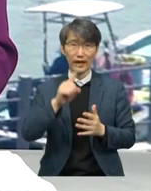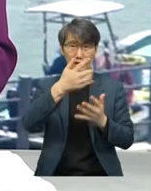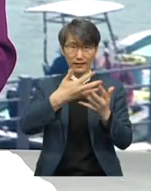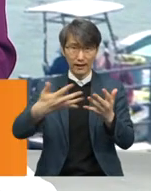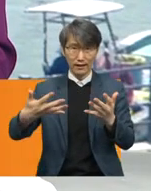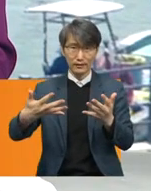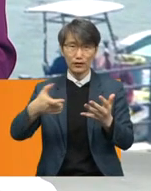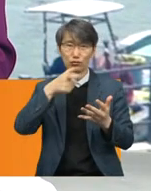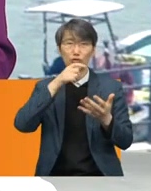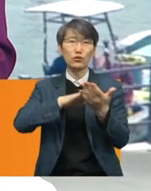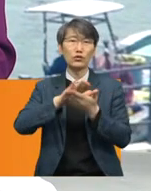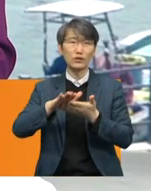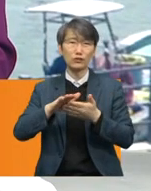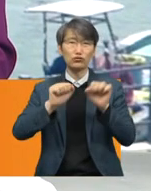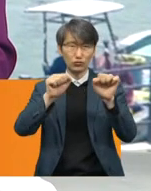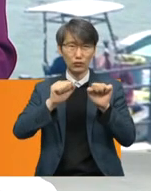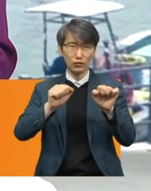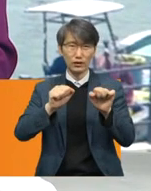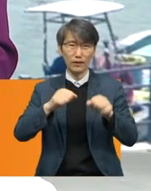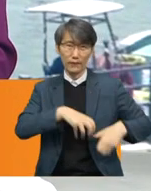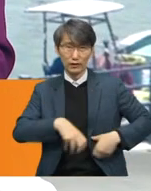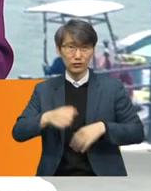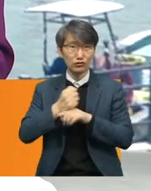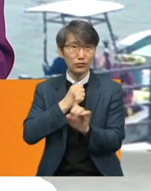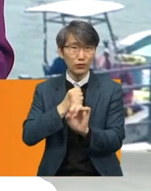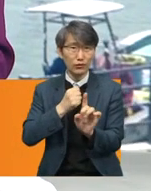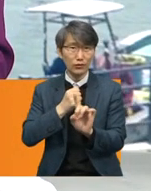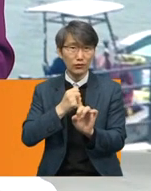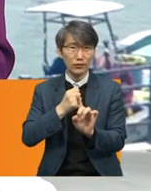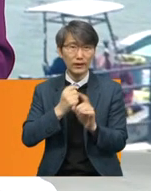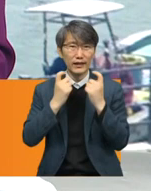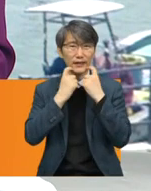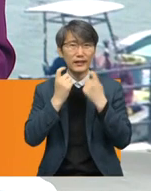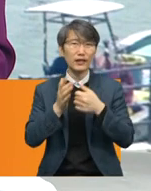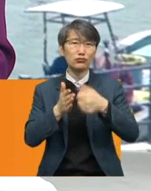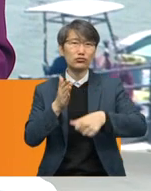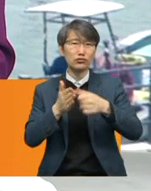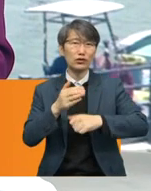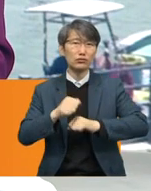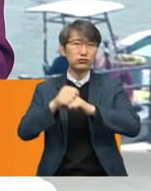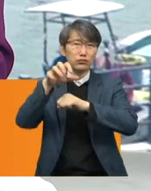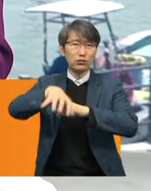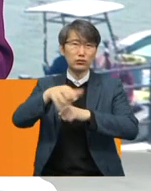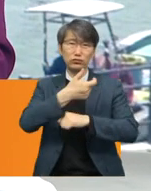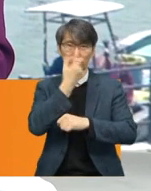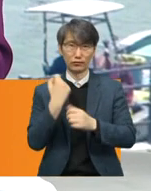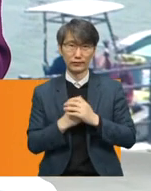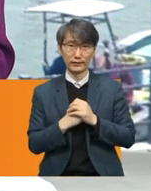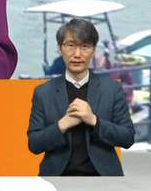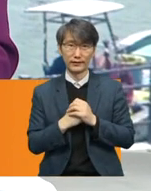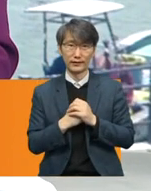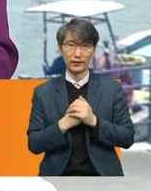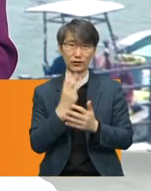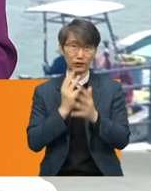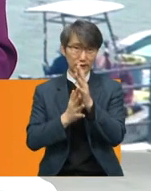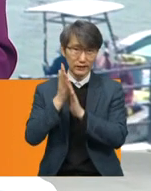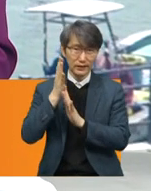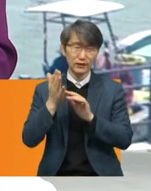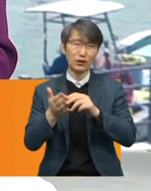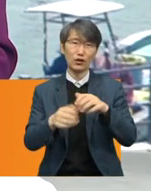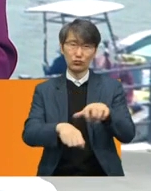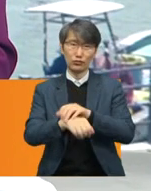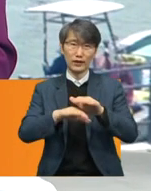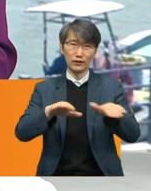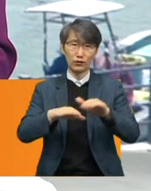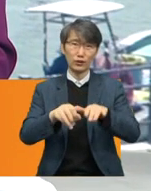한강에서 수상 스포츠가 망설여지는 이유 중 하나는 바로 개인 장비 보관 시설이 부족하다는 건데요. 서울시가 이런